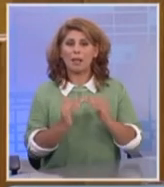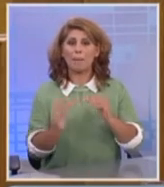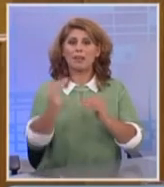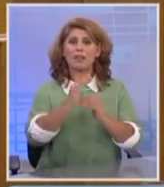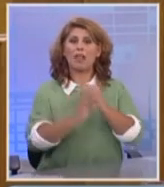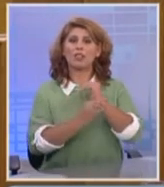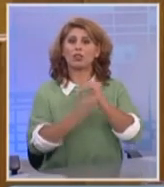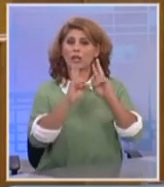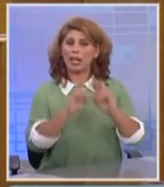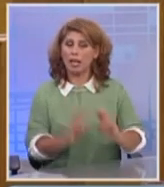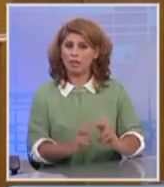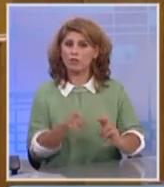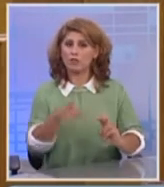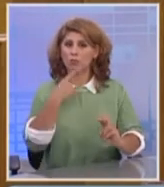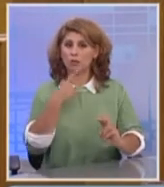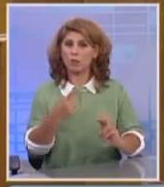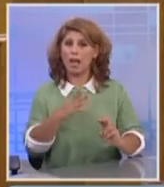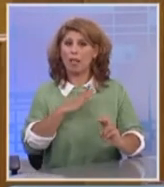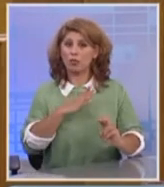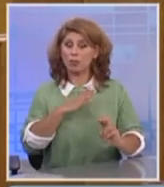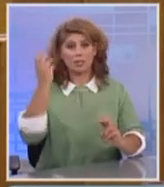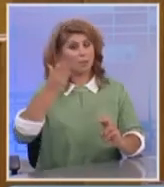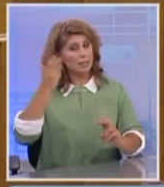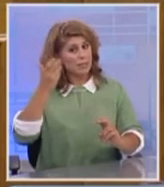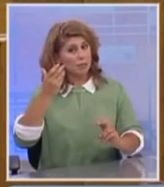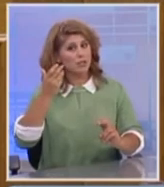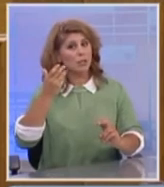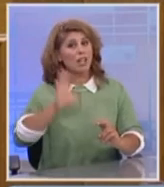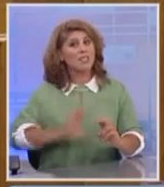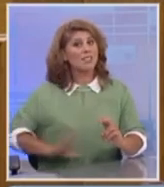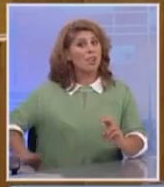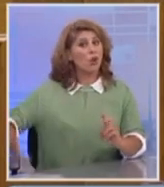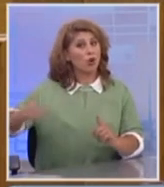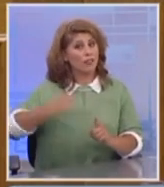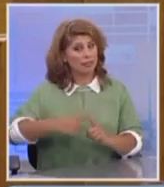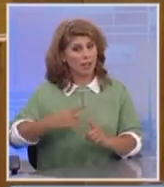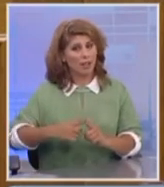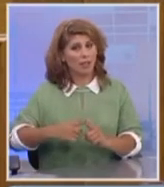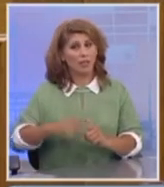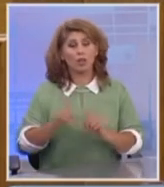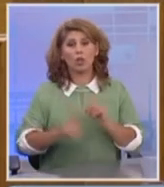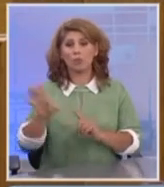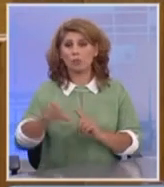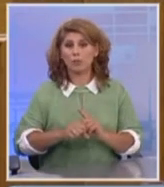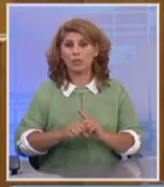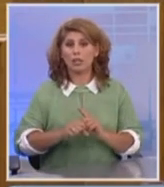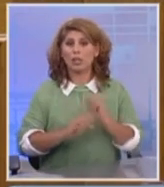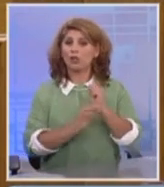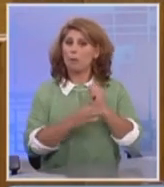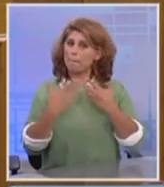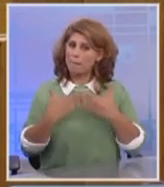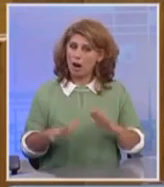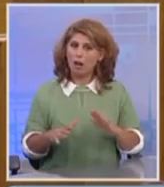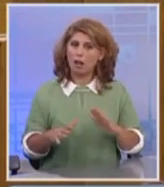μεταδιδακτορική έρευνα στις λεγόμενες ανθρωπιστικές επιστήμες σε όλη την Ελλάδα για όσους πήραν το διδακτορικό